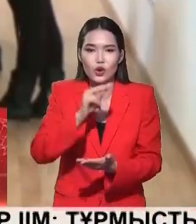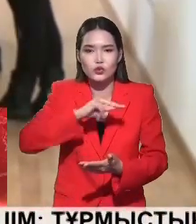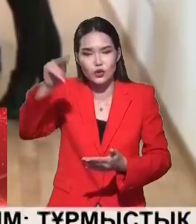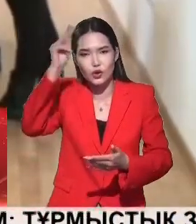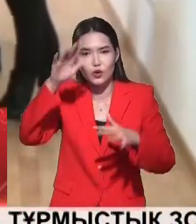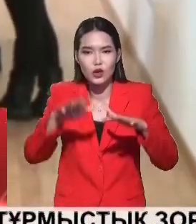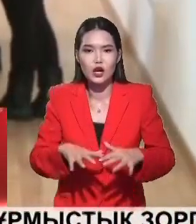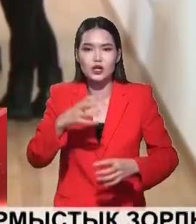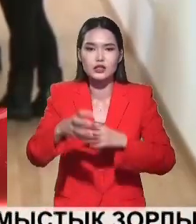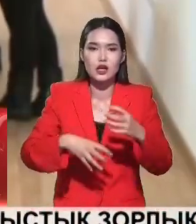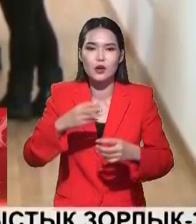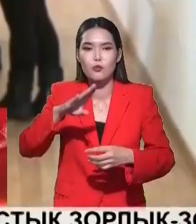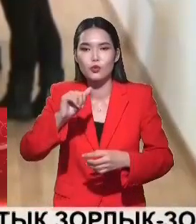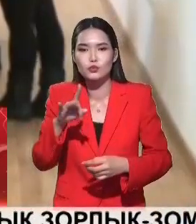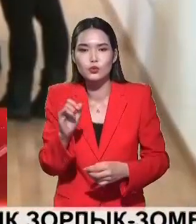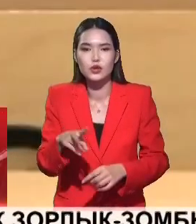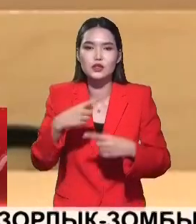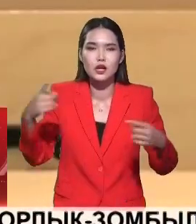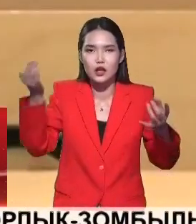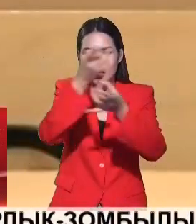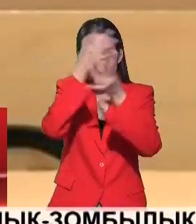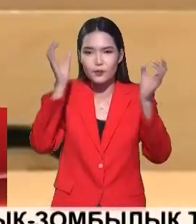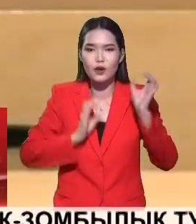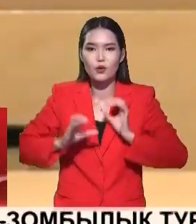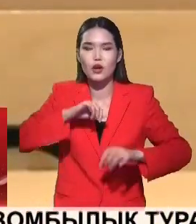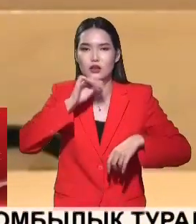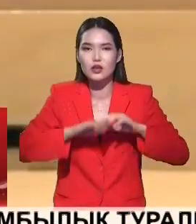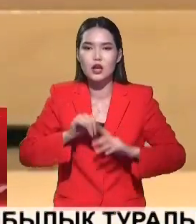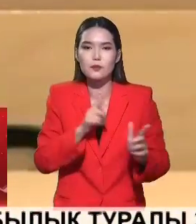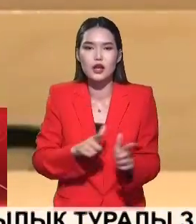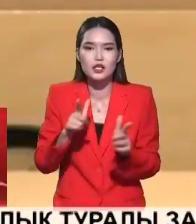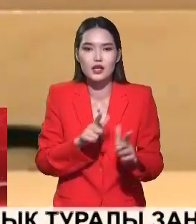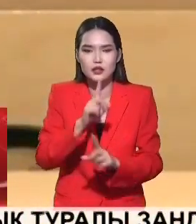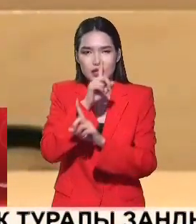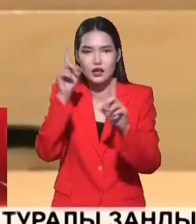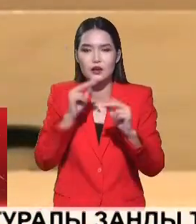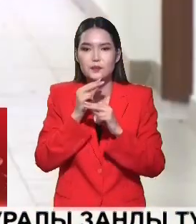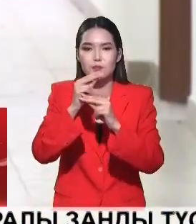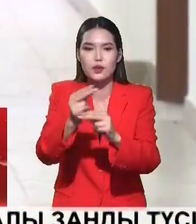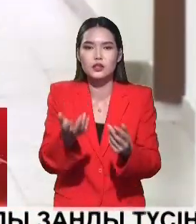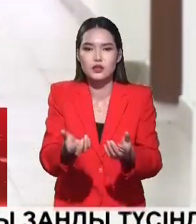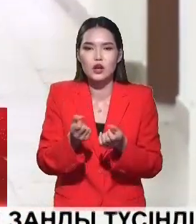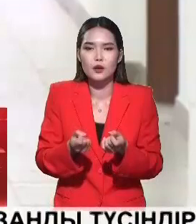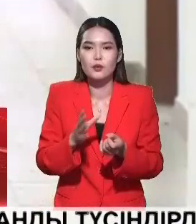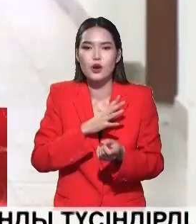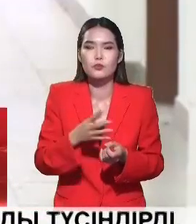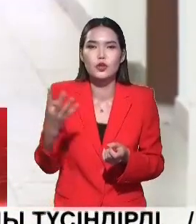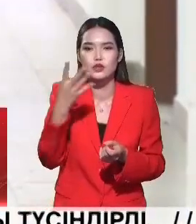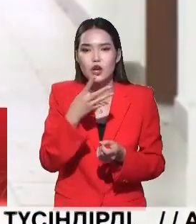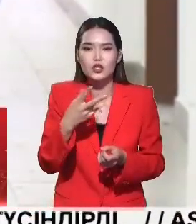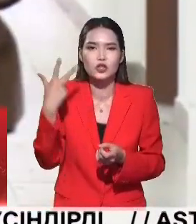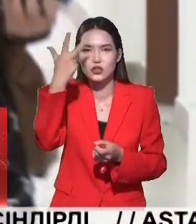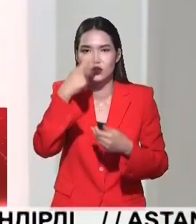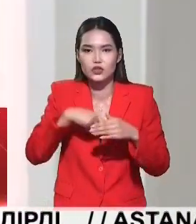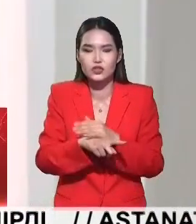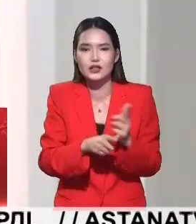бірі Халықаралық туризм және меймандостық университеті мамандарды даярлауда ерекше бастаманы қолға алды. Енді студенттер 4 жылда емес, 3 жыл ішінде